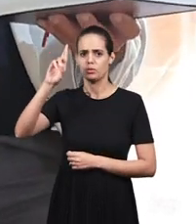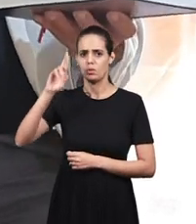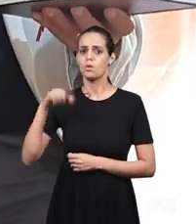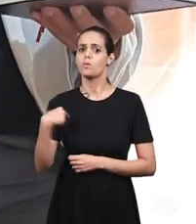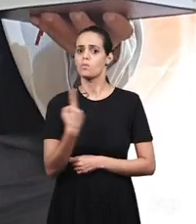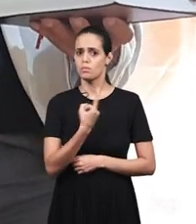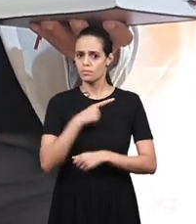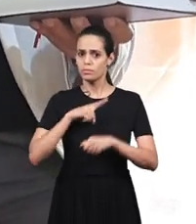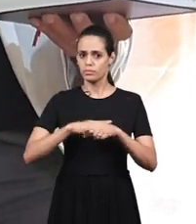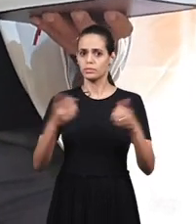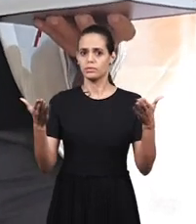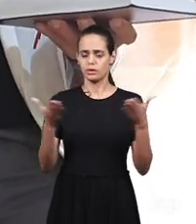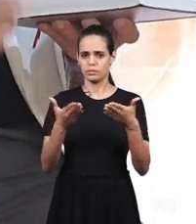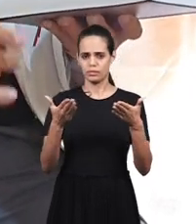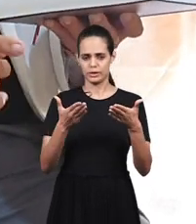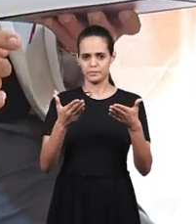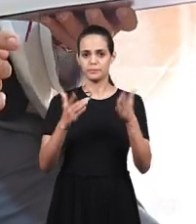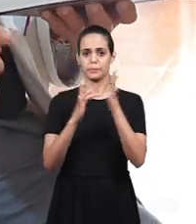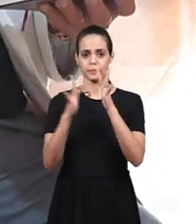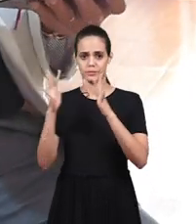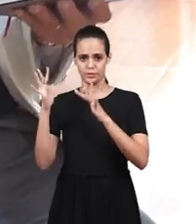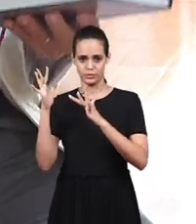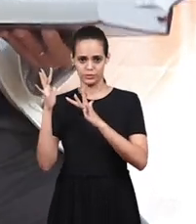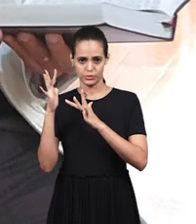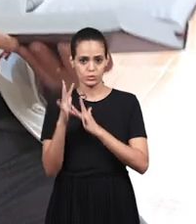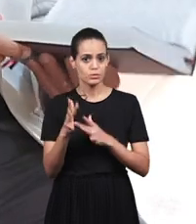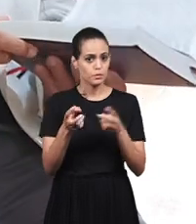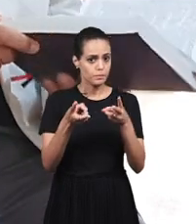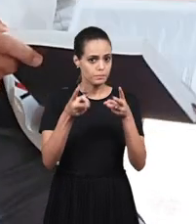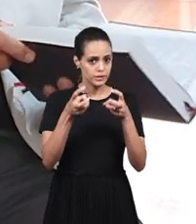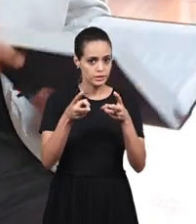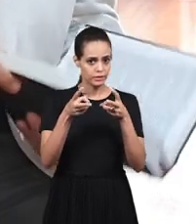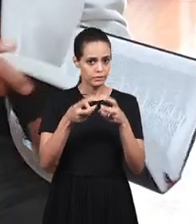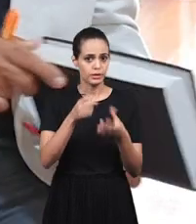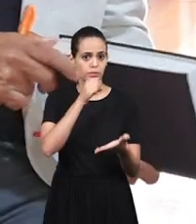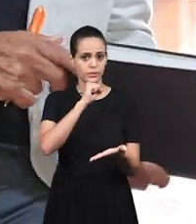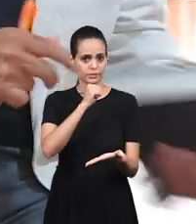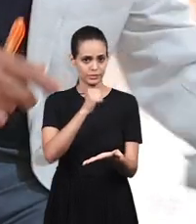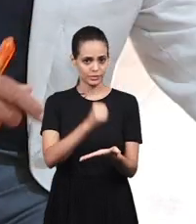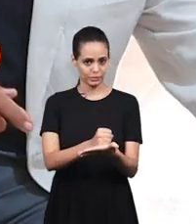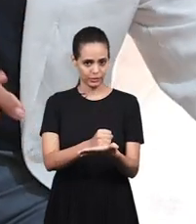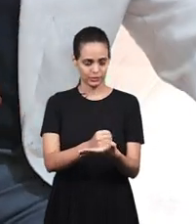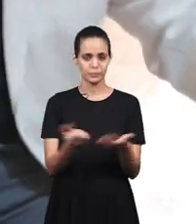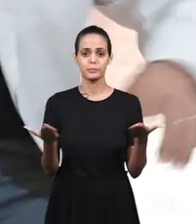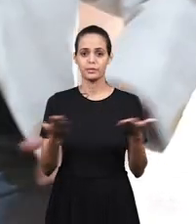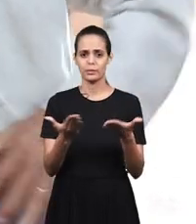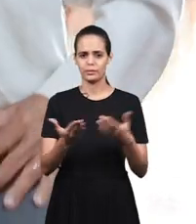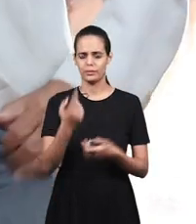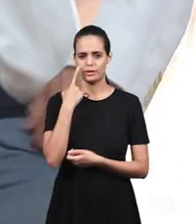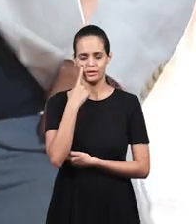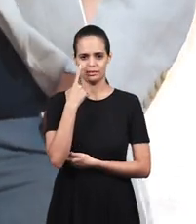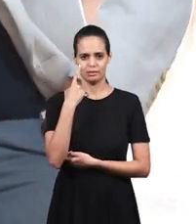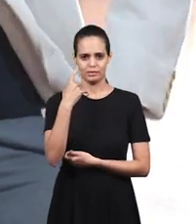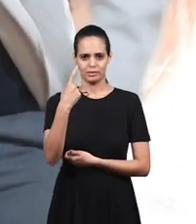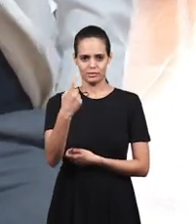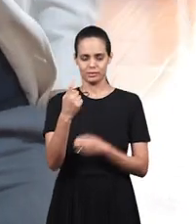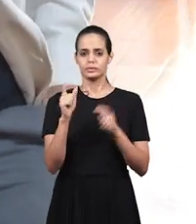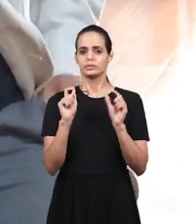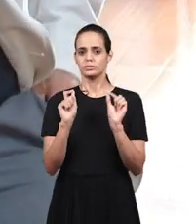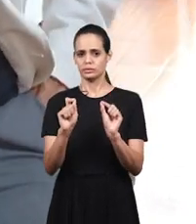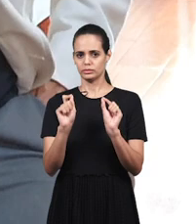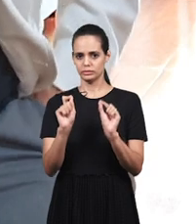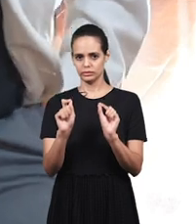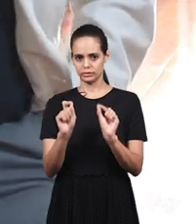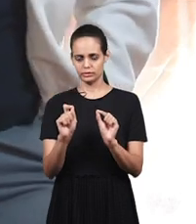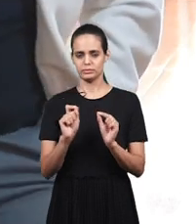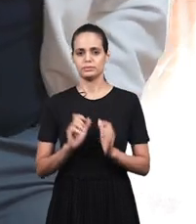время для нас, чтобы мы могли увидеть Иисуса в Ветхом Завете сами. И в заключение я хочу сказать, что